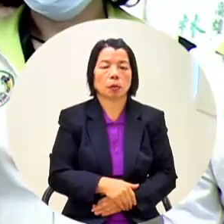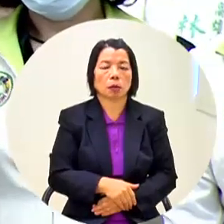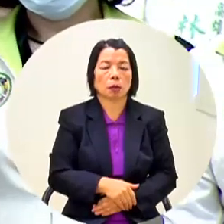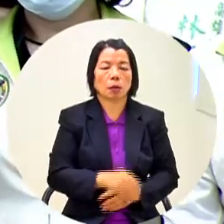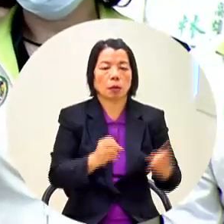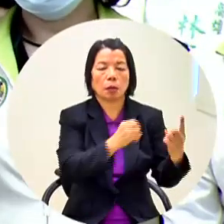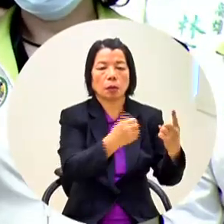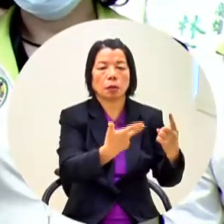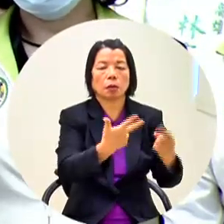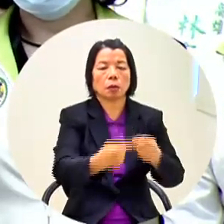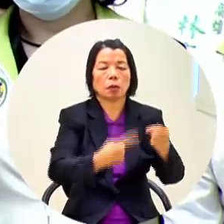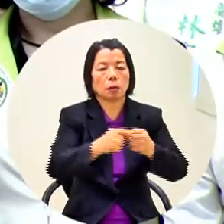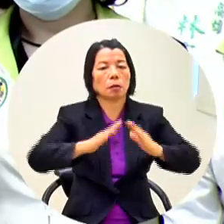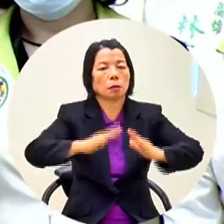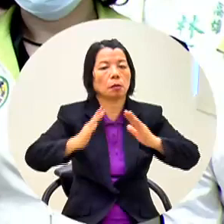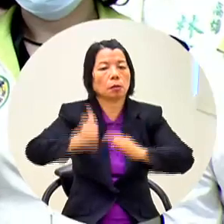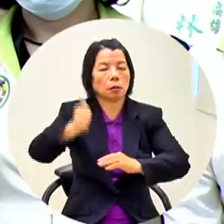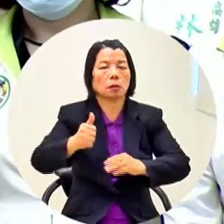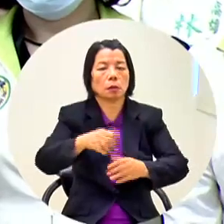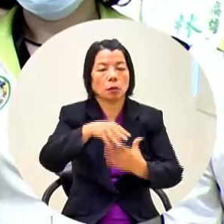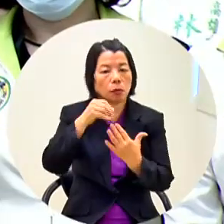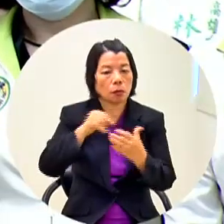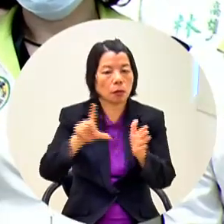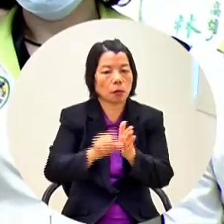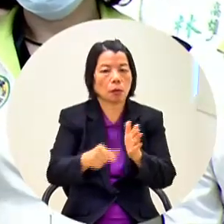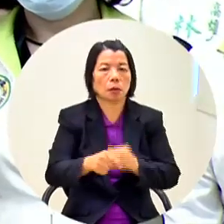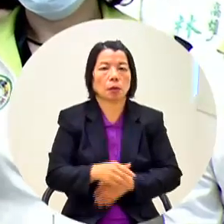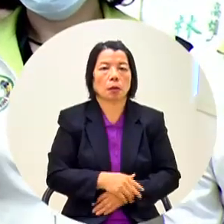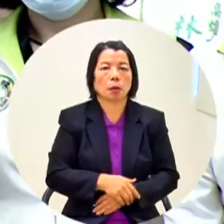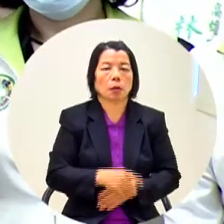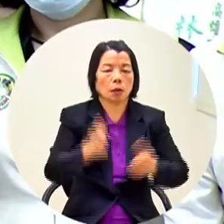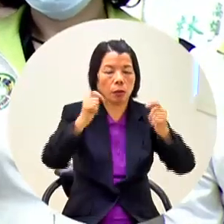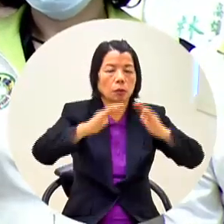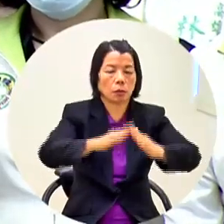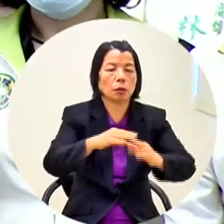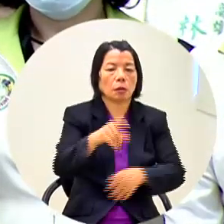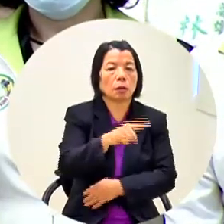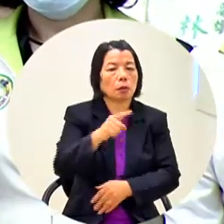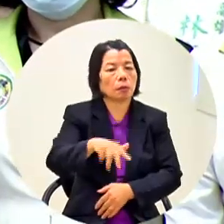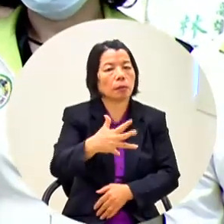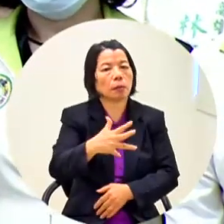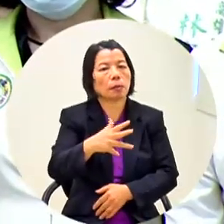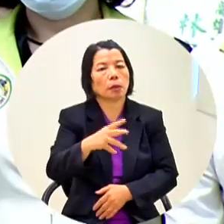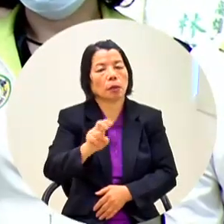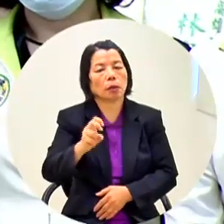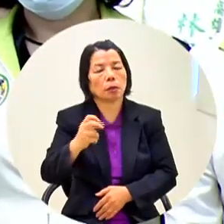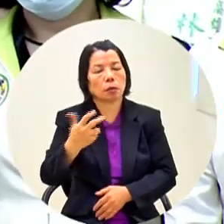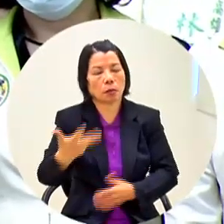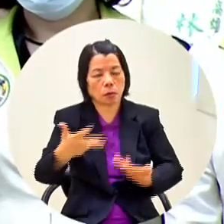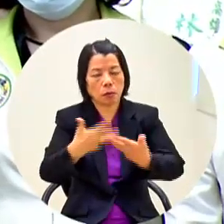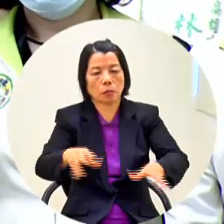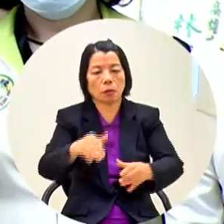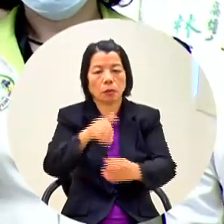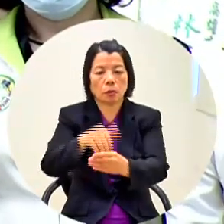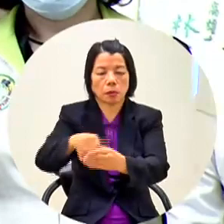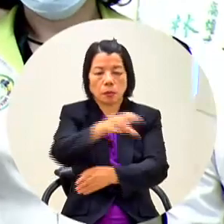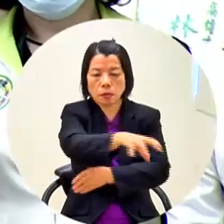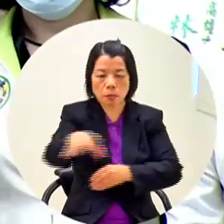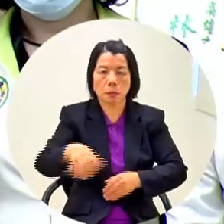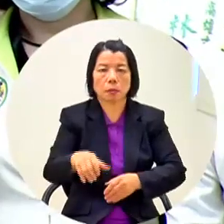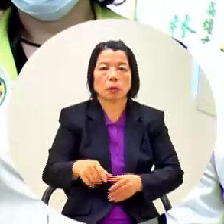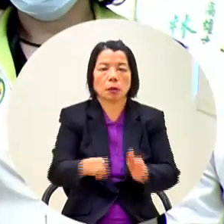107年在选市长的时候，高雄市有1823个投开票所，选委会中选会耳提面命，